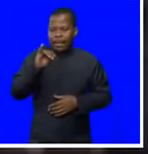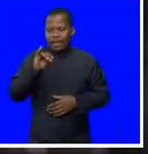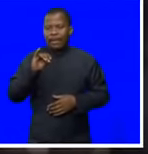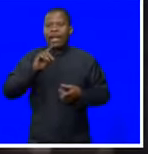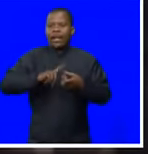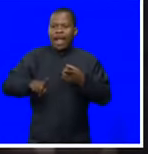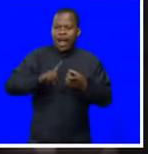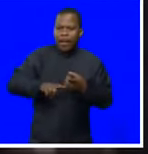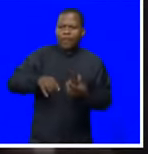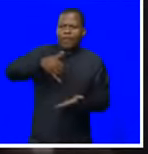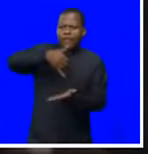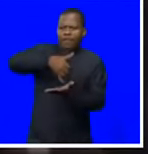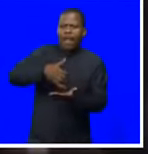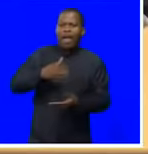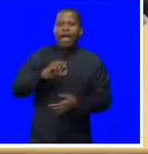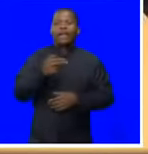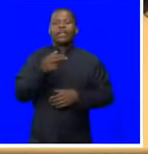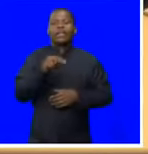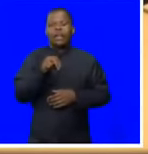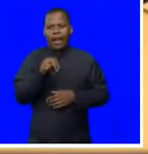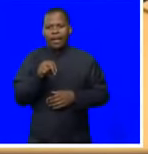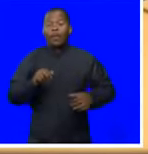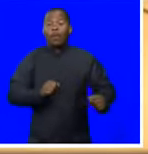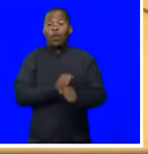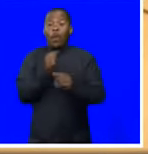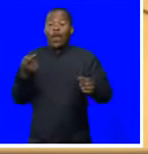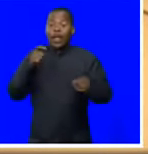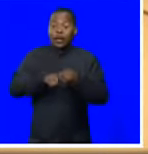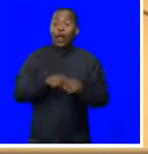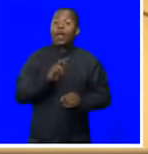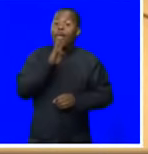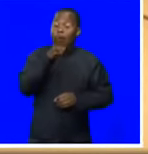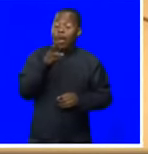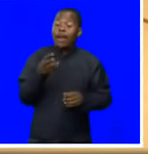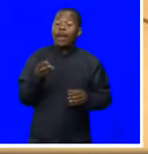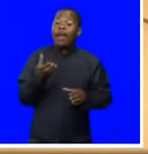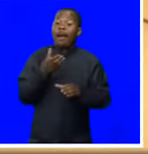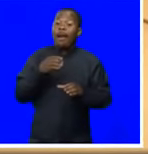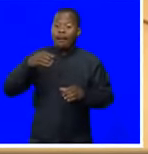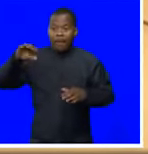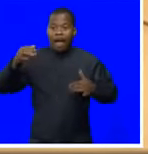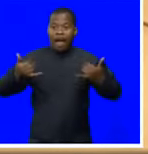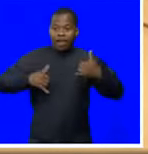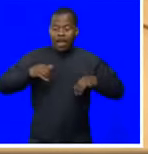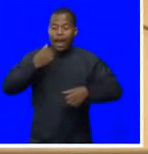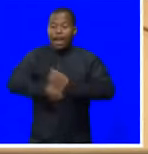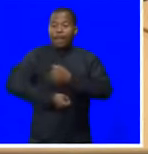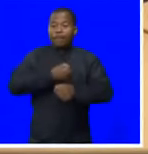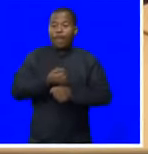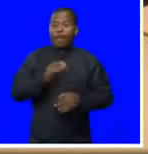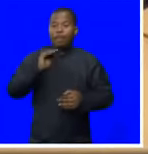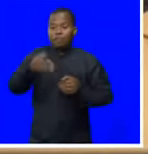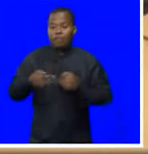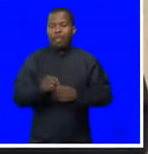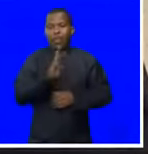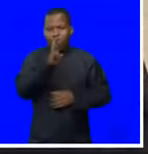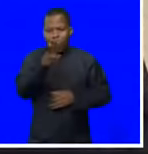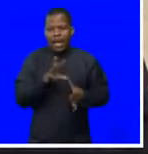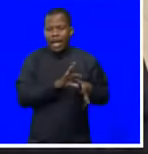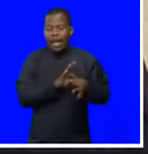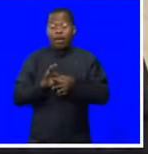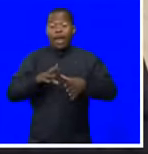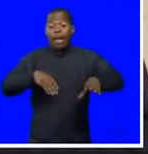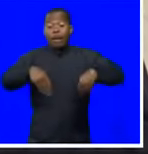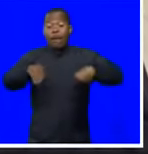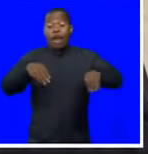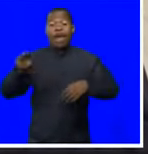yeChan qualifiers litawubanjela eVenue laseAlgeria emnyakeni lutawo. Peter Samora Smelane lomengameli wenhlangano engamela umdlalo webhola lapha eVenue uthi